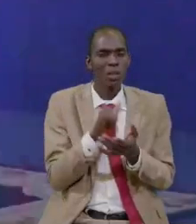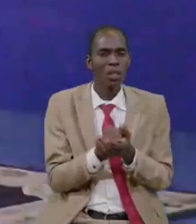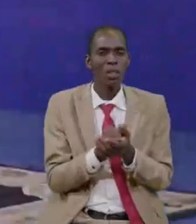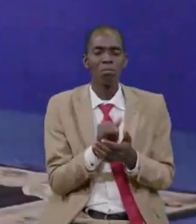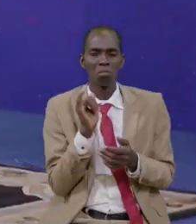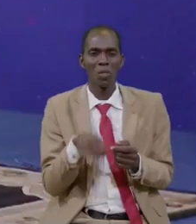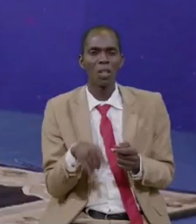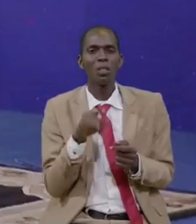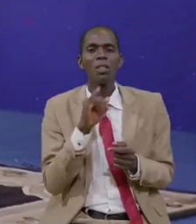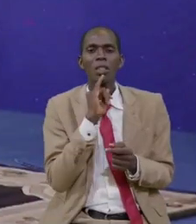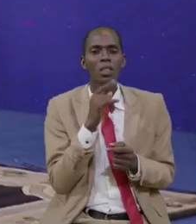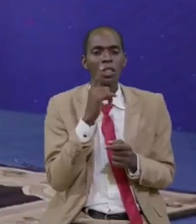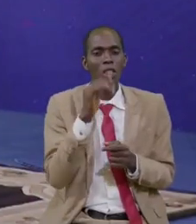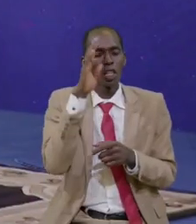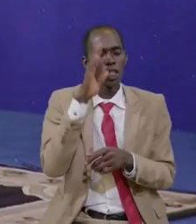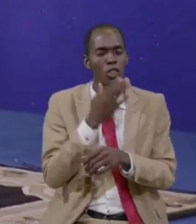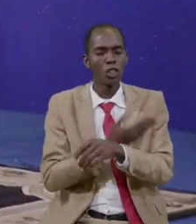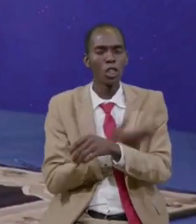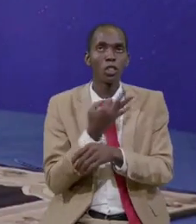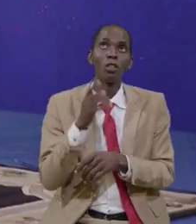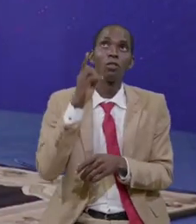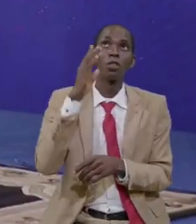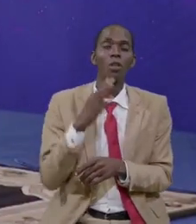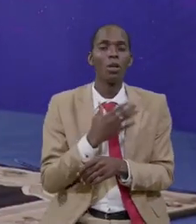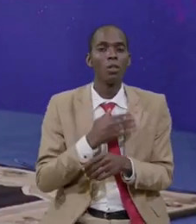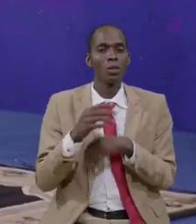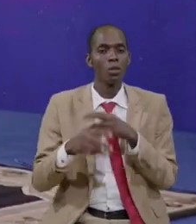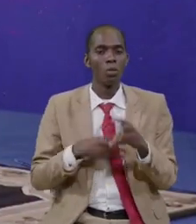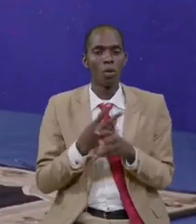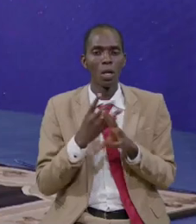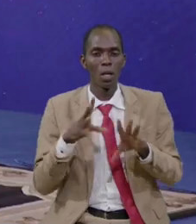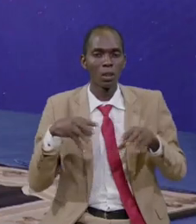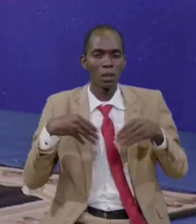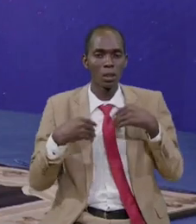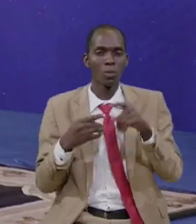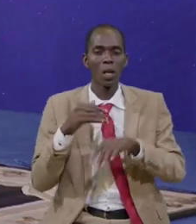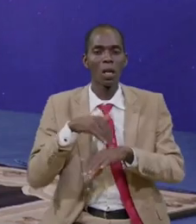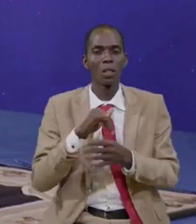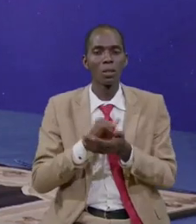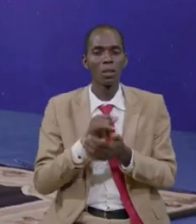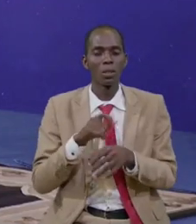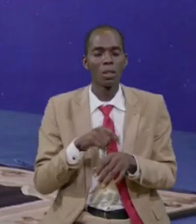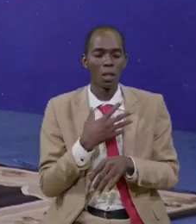Dieu et que tout le monde entier l'accepte en ce moment-là et les royaumes du monde